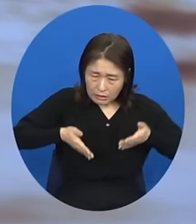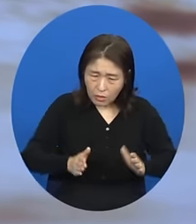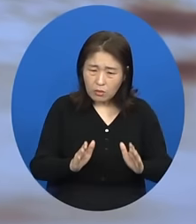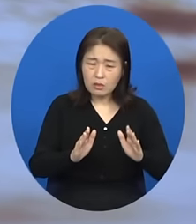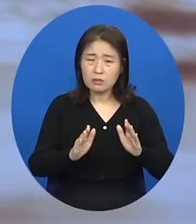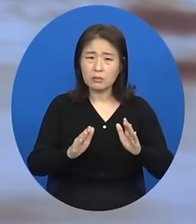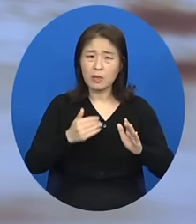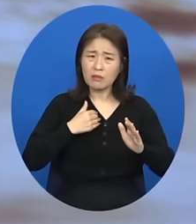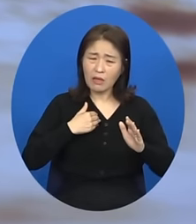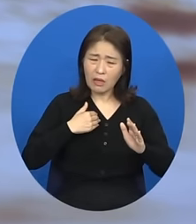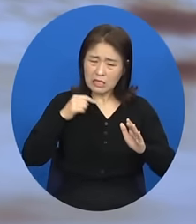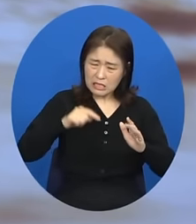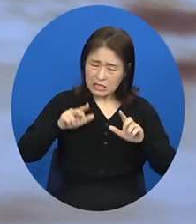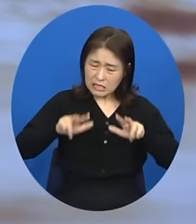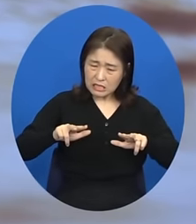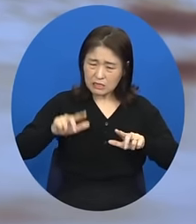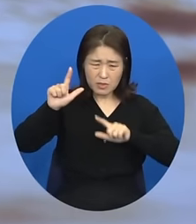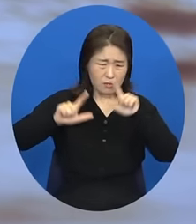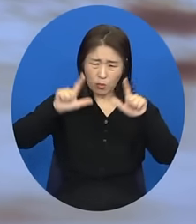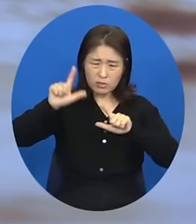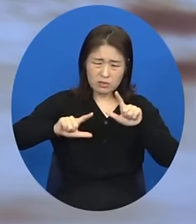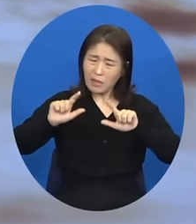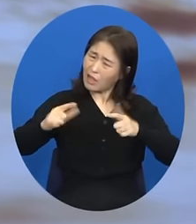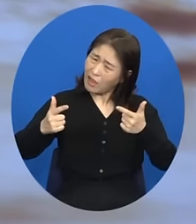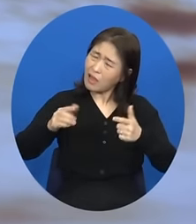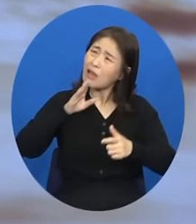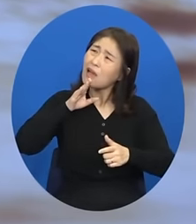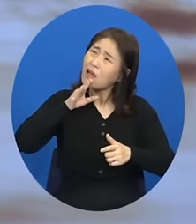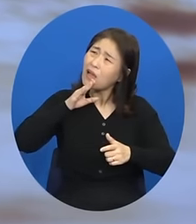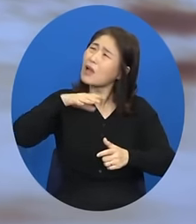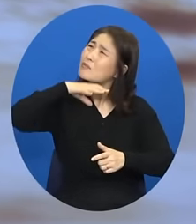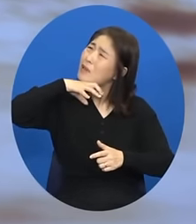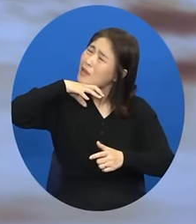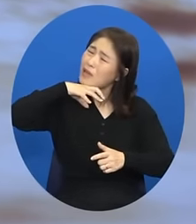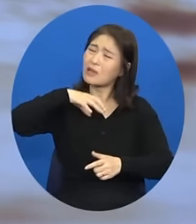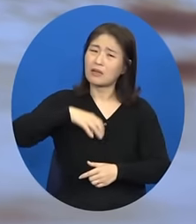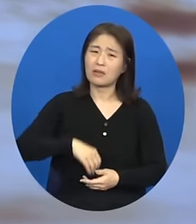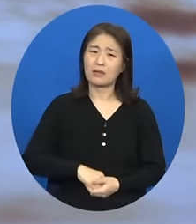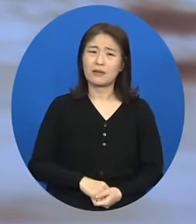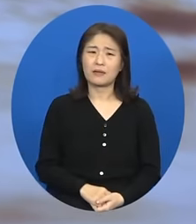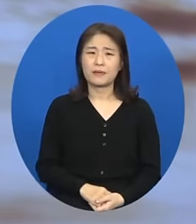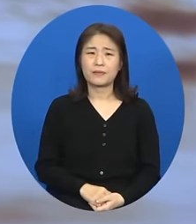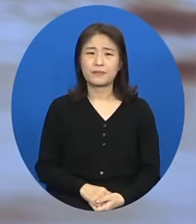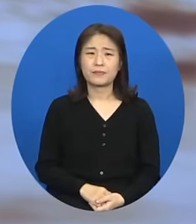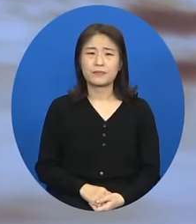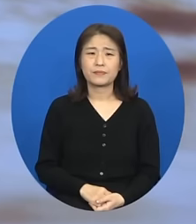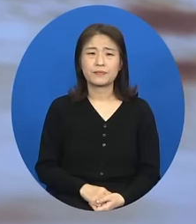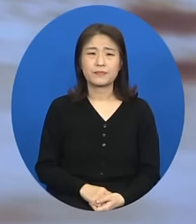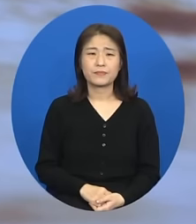들더라고요. 그러면서 주님께 원망 섞인 목소리로 기도를 하고 있는데 주님이 제게